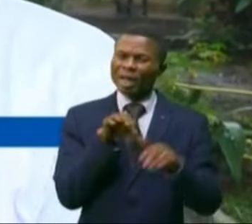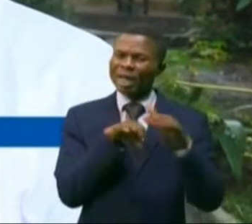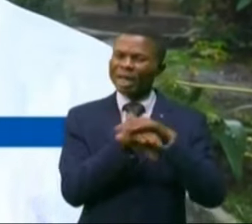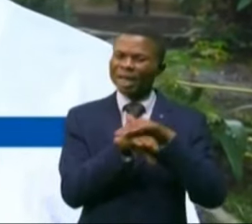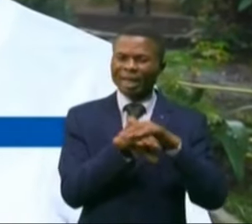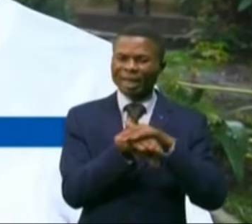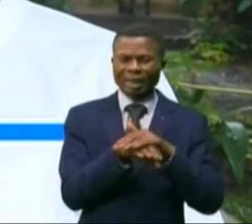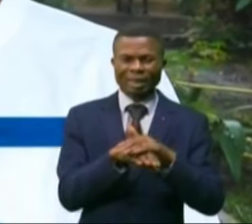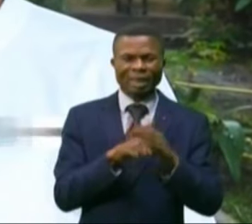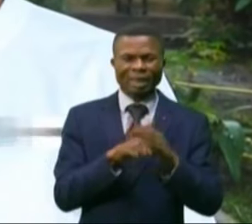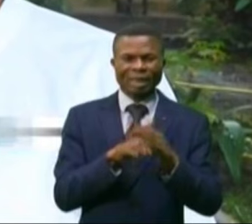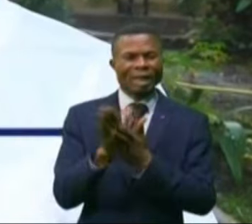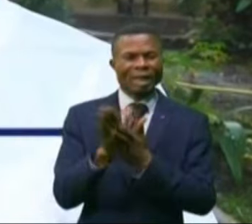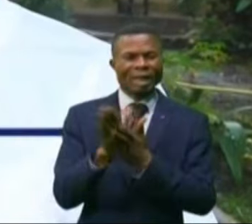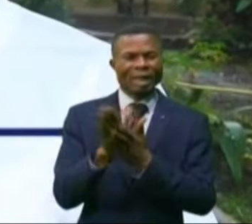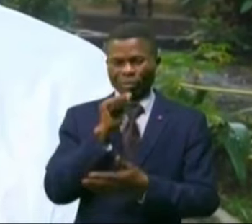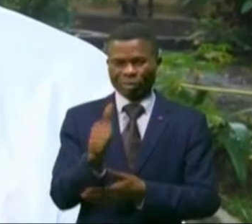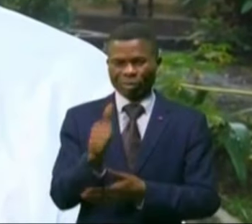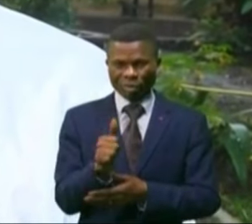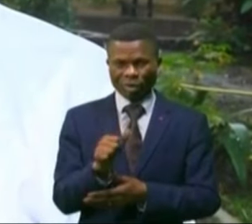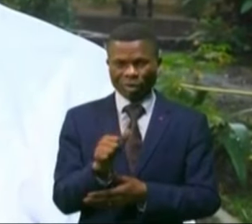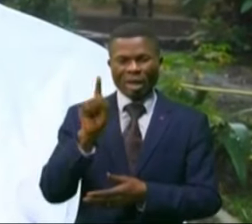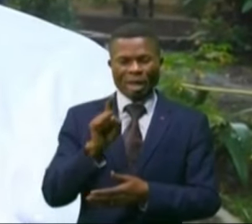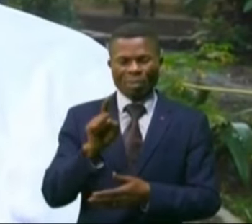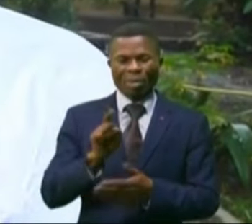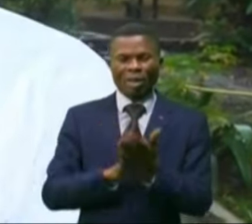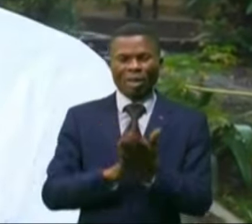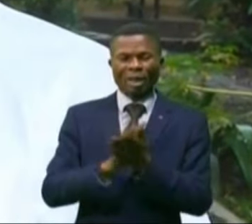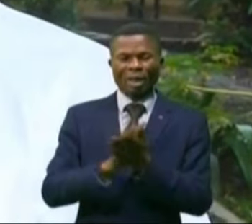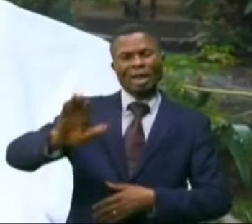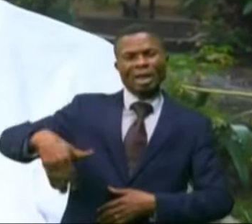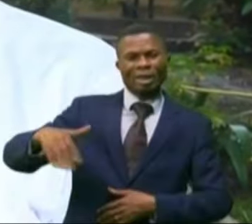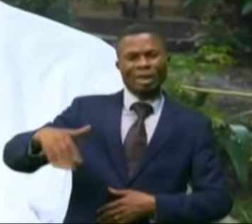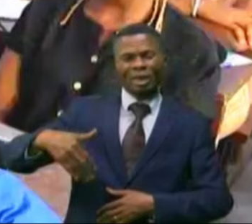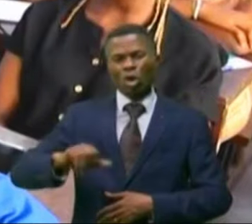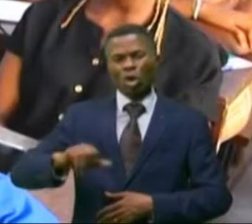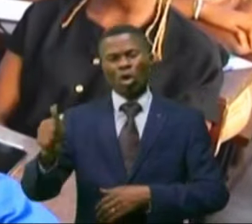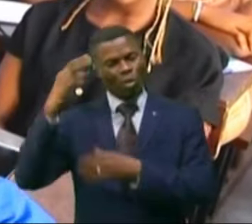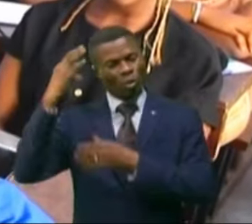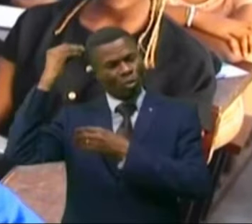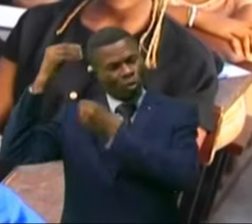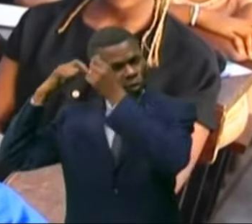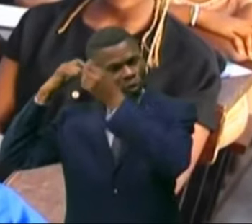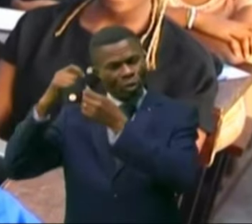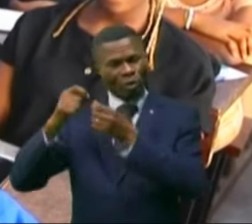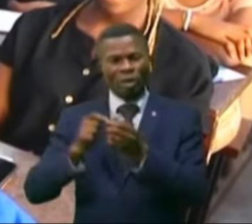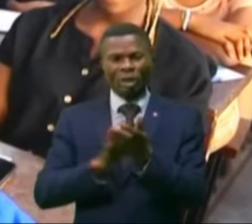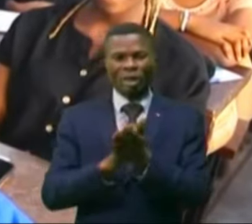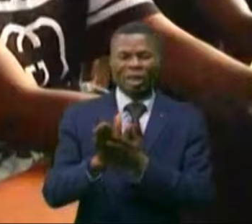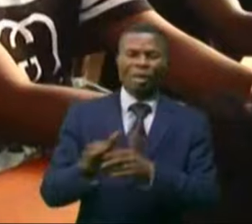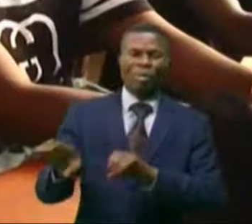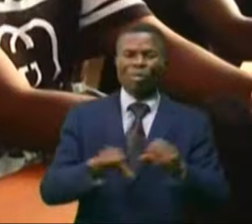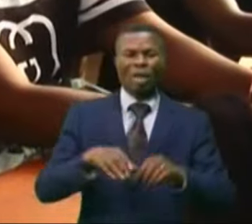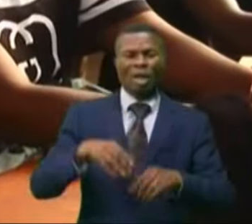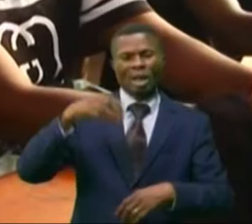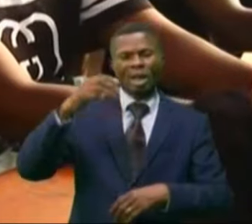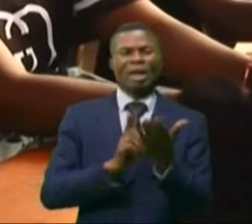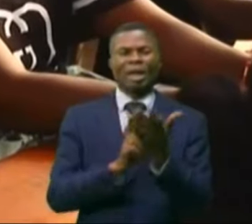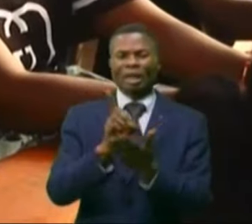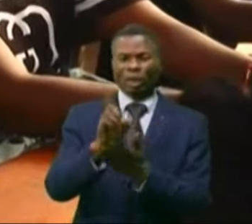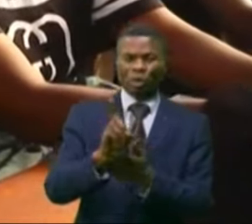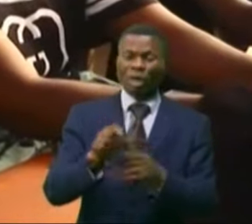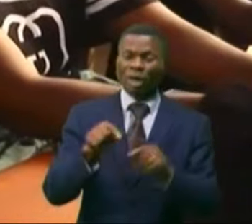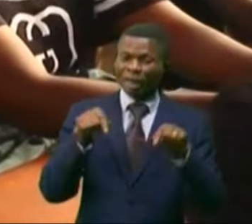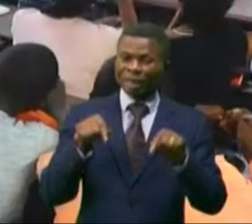peur d'oser. Elles ont peur de faire ce qu'il faut, de le faire bien. Elles ont tendance à aller dans la facilité. Alors nous sommes ici pour leur montrer